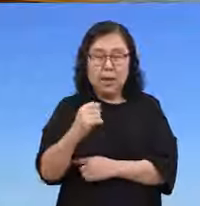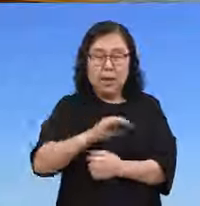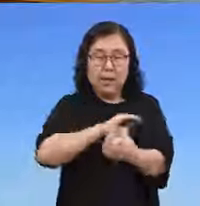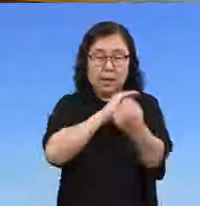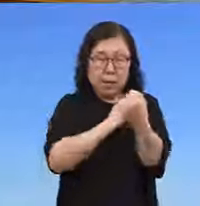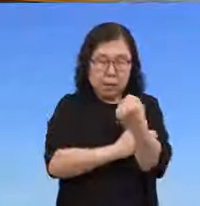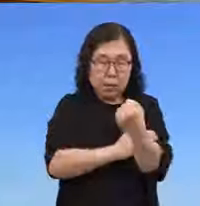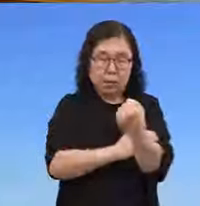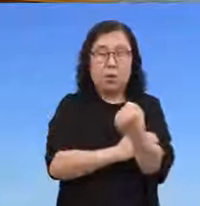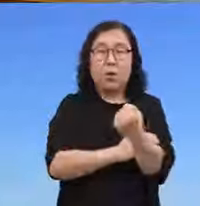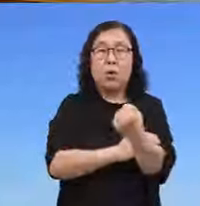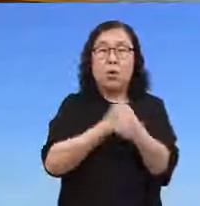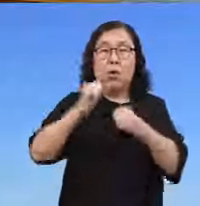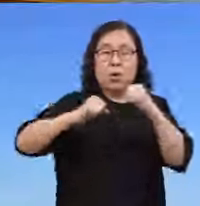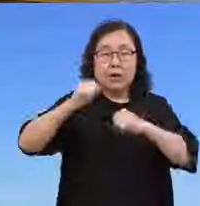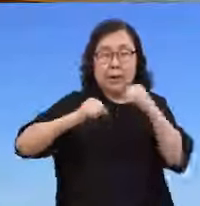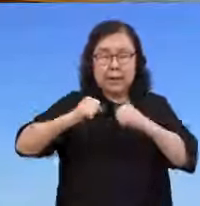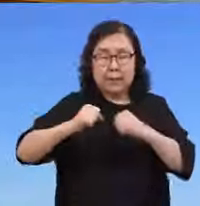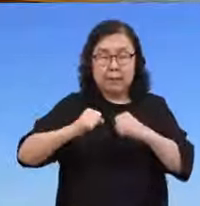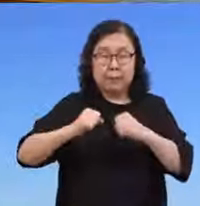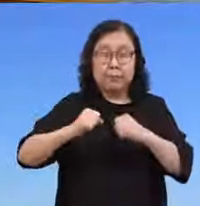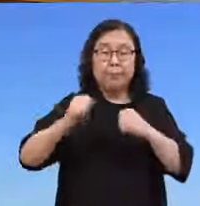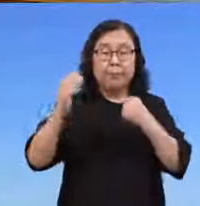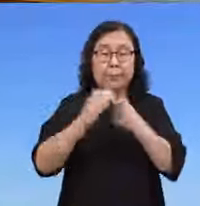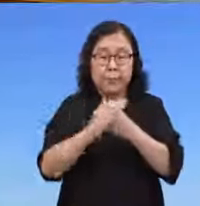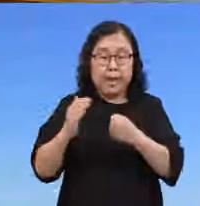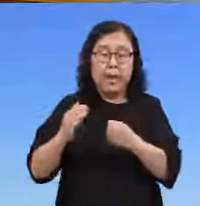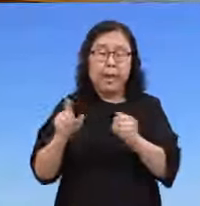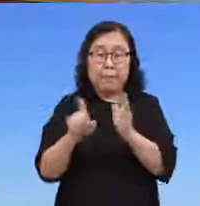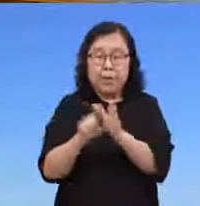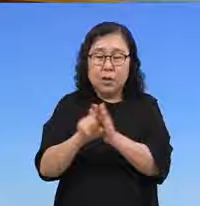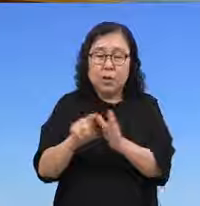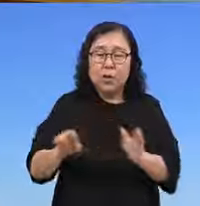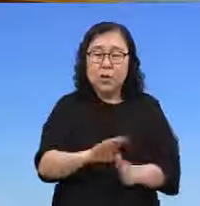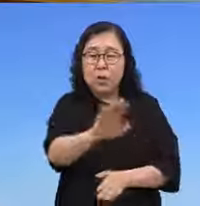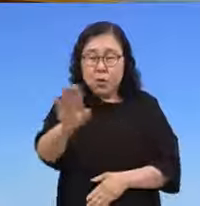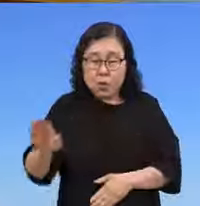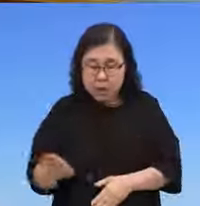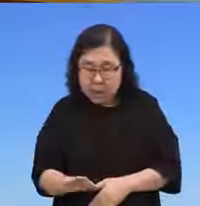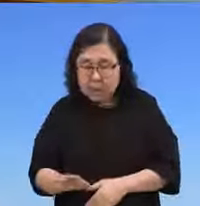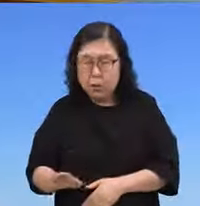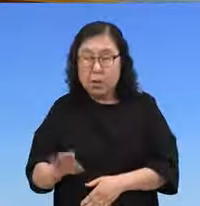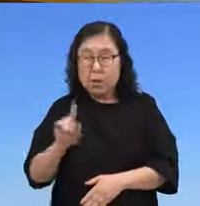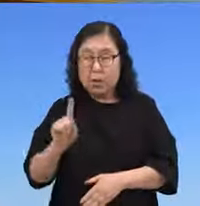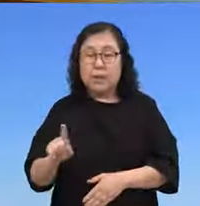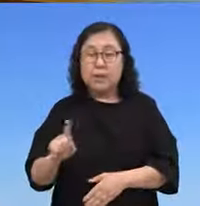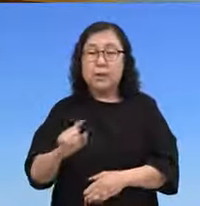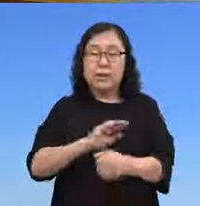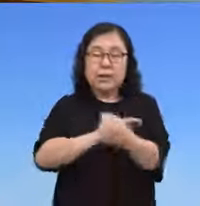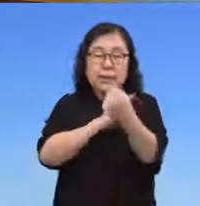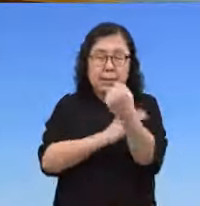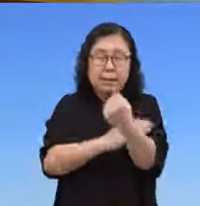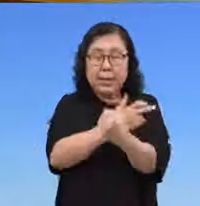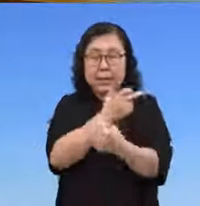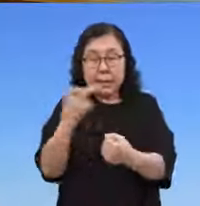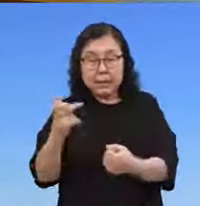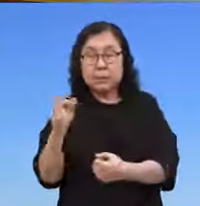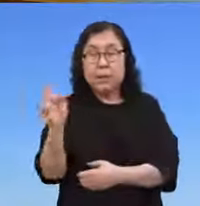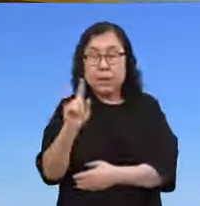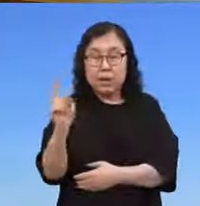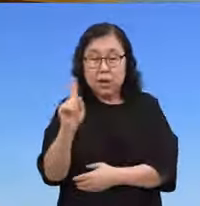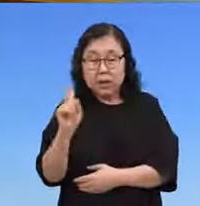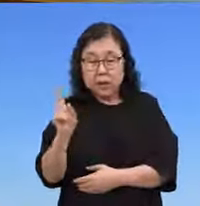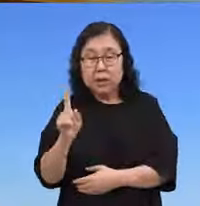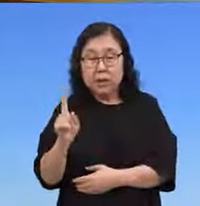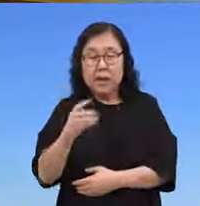역사하심을 따라 믿는 우리에게 베푸신 능력의 지극히 크심이 어떠한 것을 너희로 알게 하시기를 구하노라. 사도